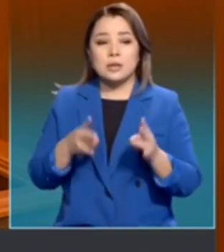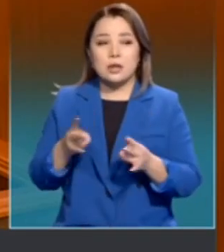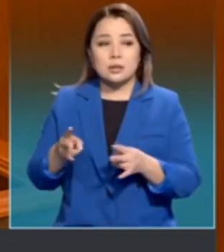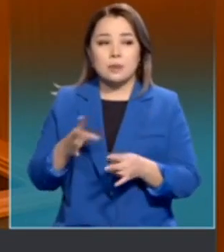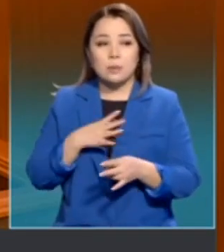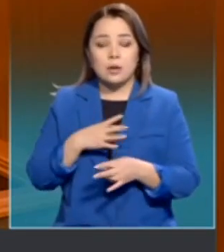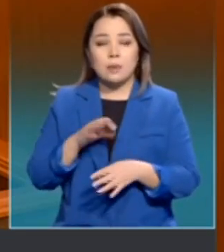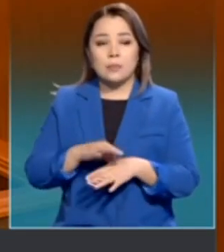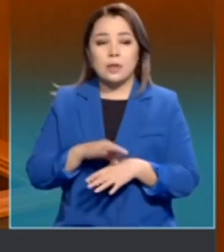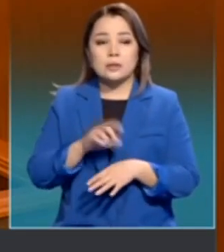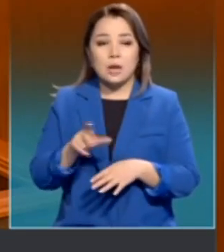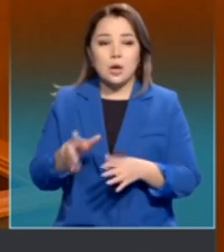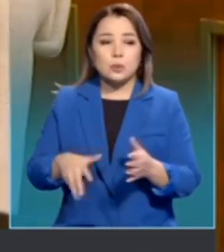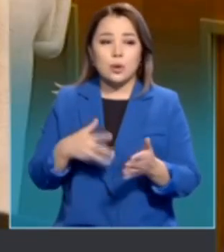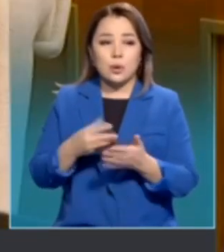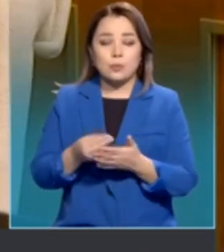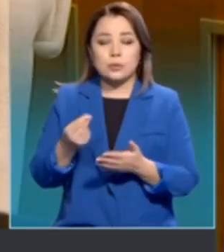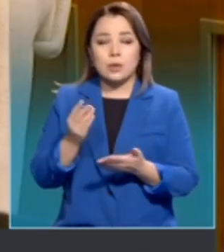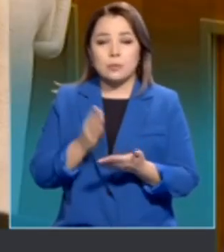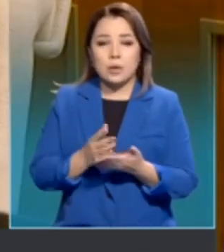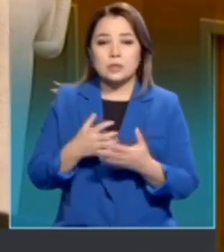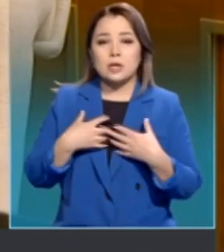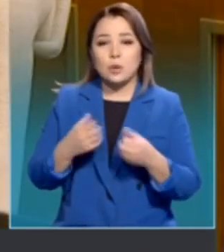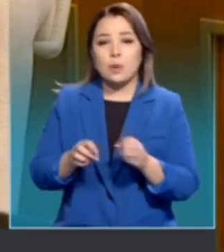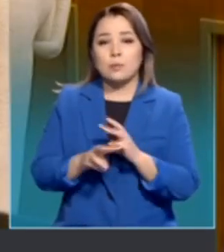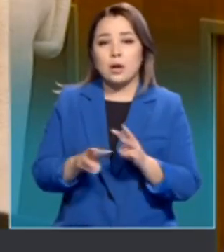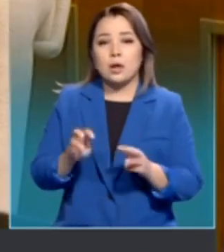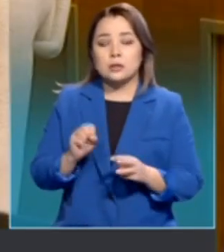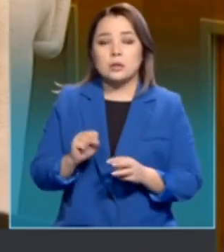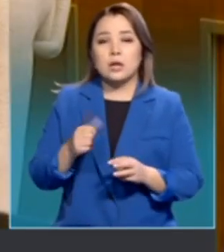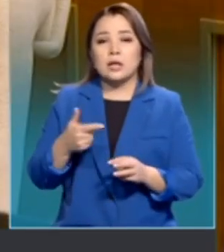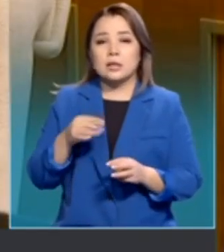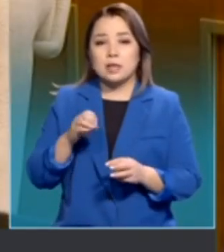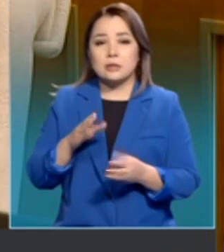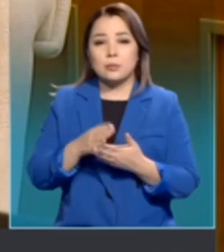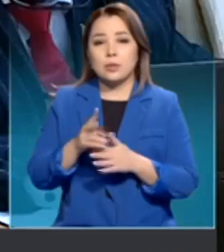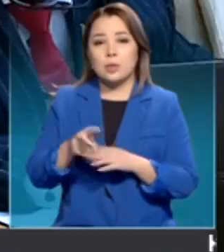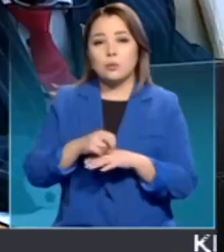науқастарға өтемақы төленуі мүмкін. Денсаулық сақтау министрі Ажар Ғиният